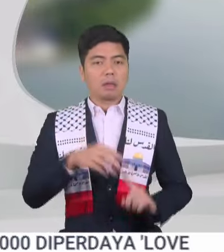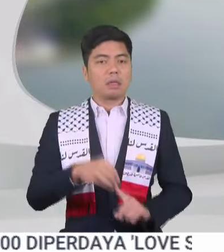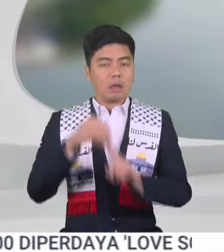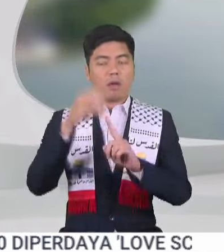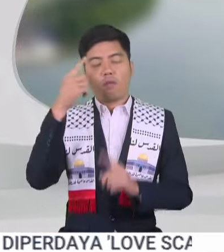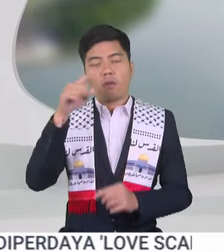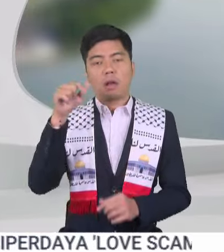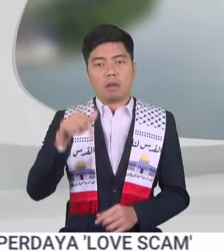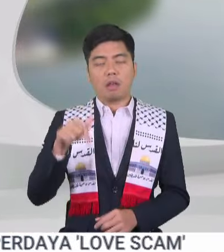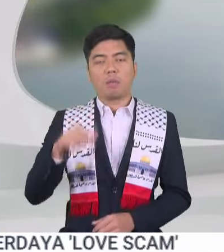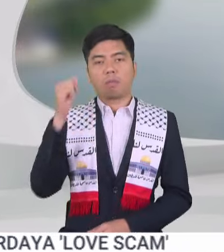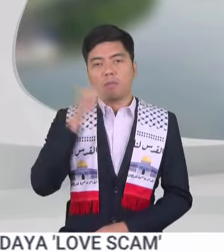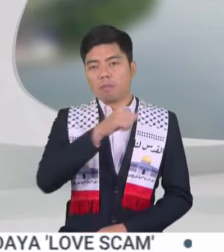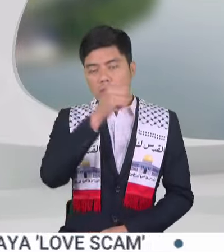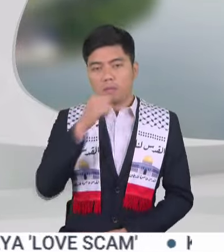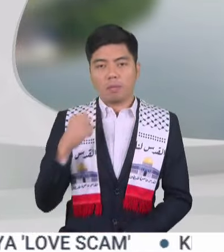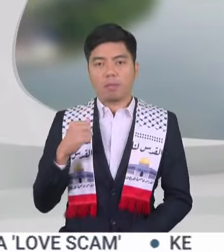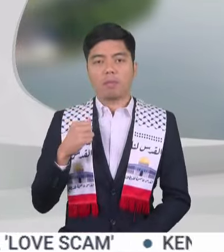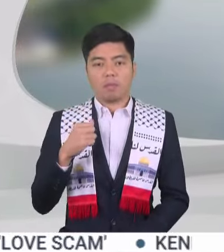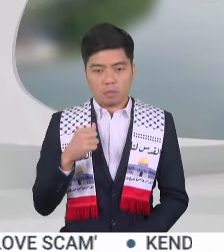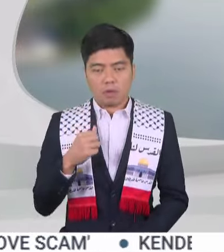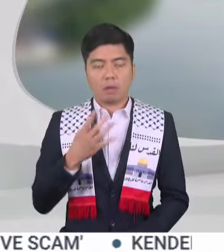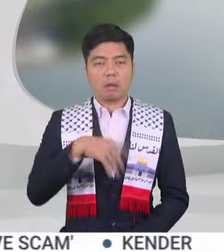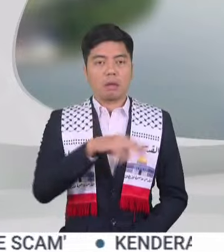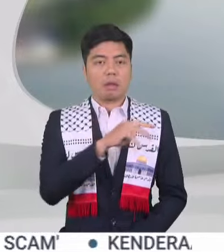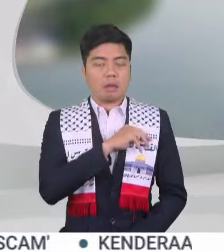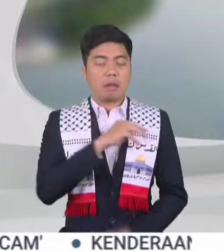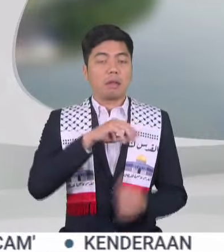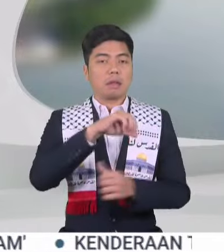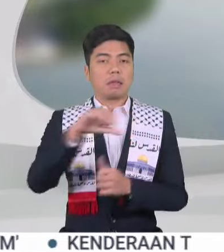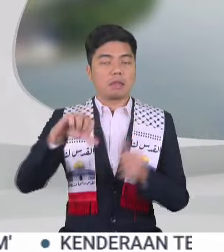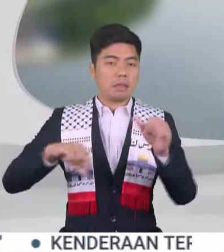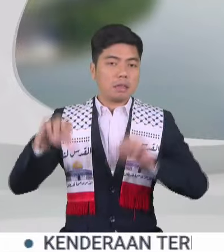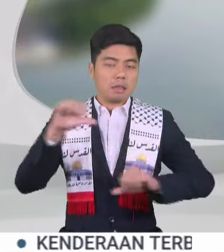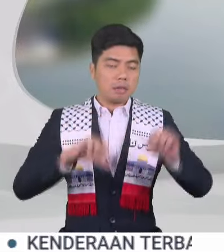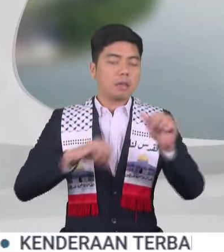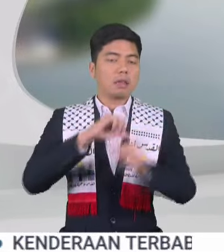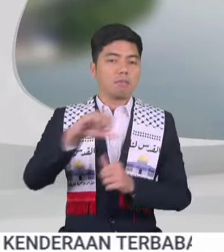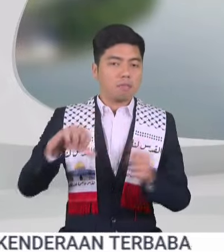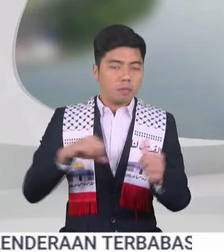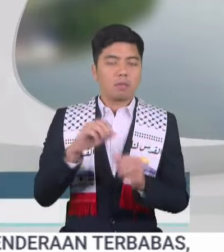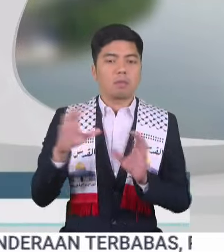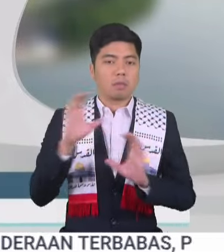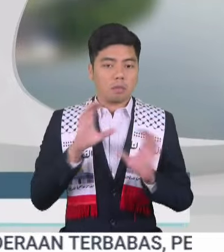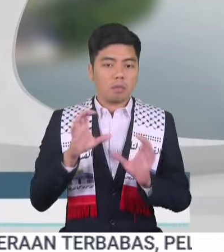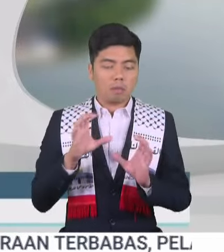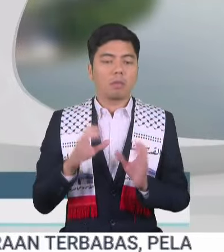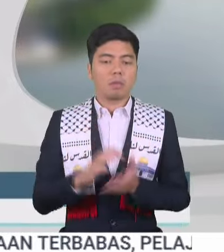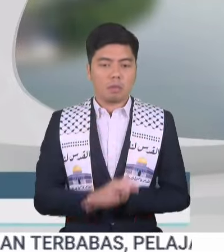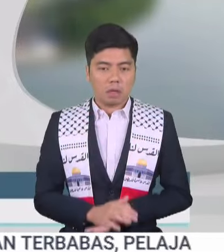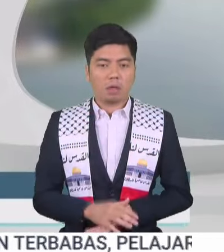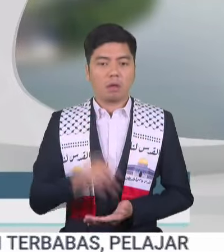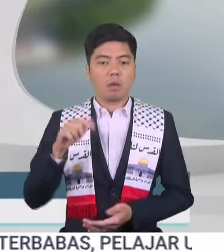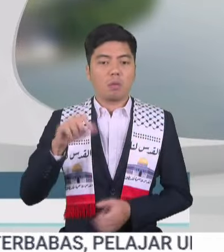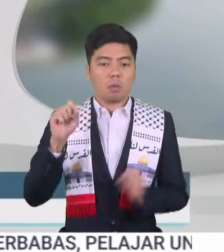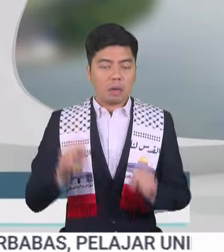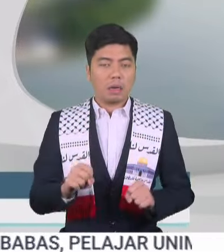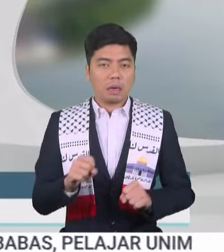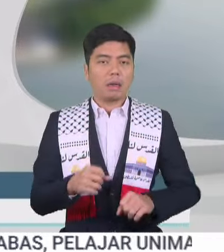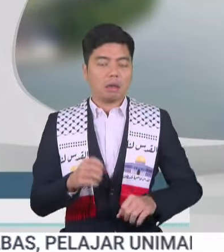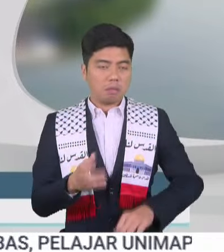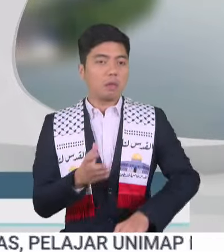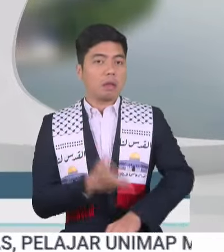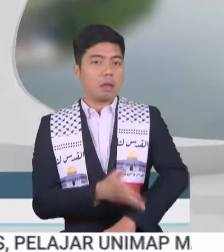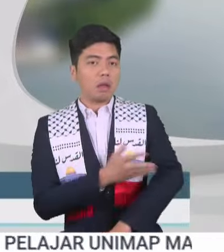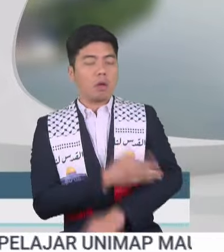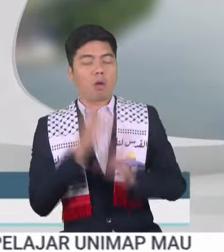pada bulan Ramadan. Timbalan Menteri Sains, Teknologi dan Inovasi Datuk Muhammad Yusof Abdal berkata, inisiatif seumpama juga mampu meningkatkan